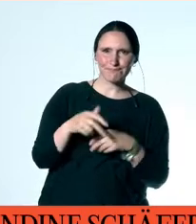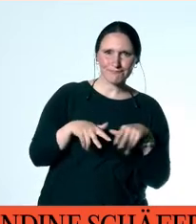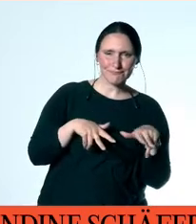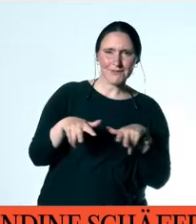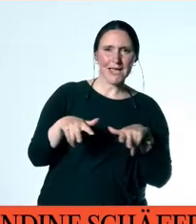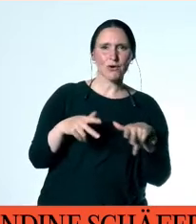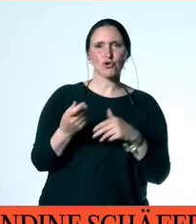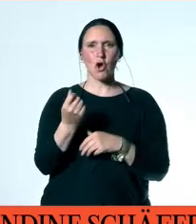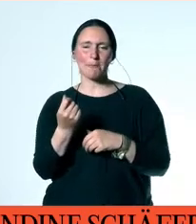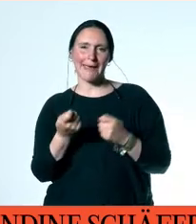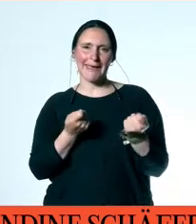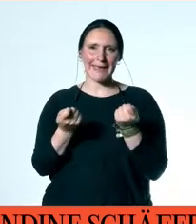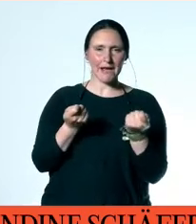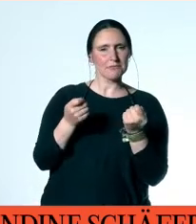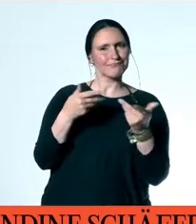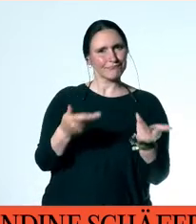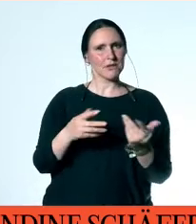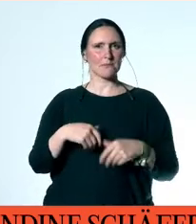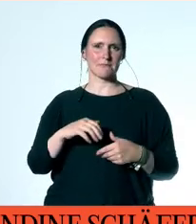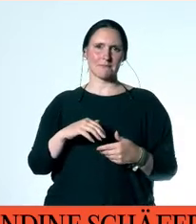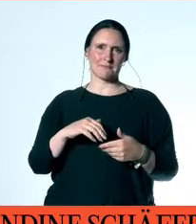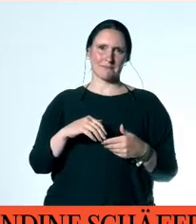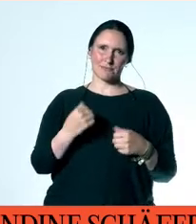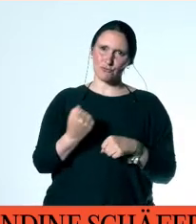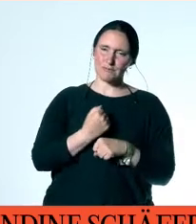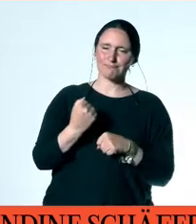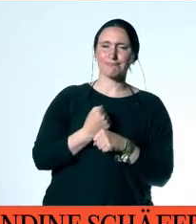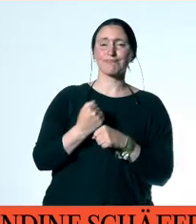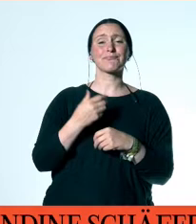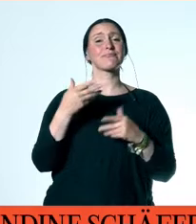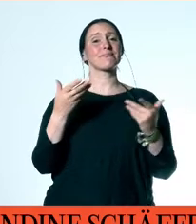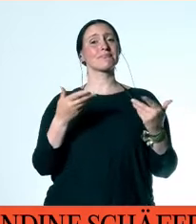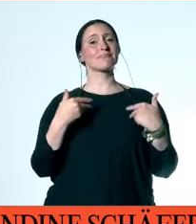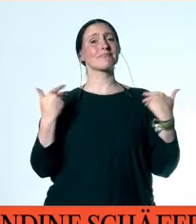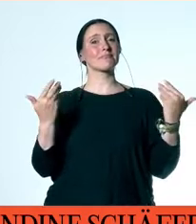der Kunst und in anderen Bereichen.